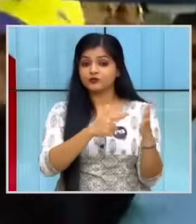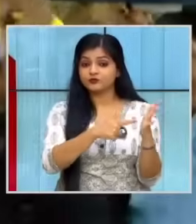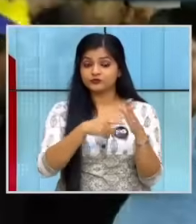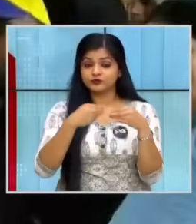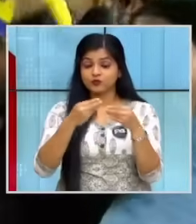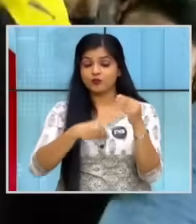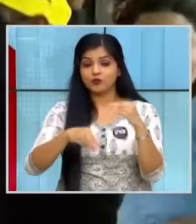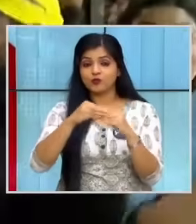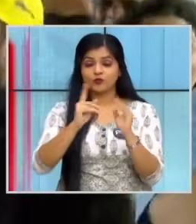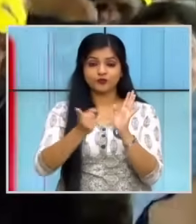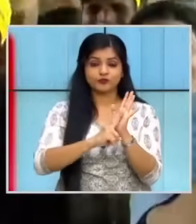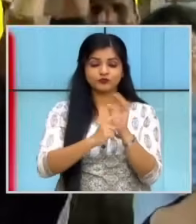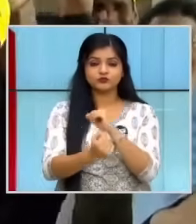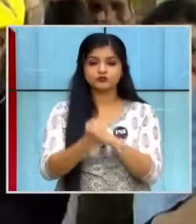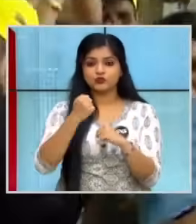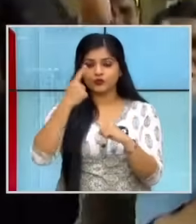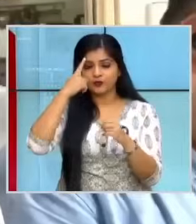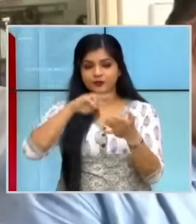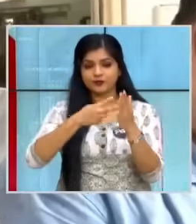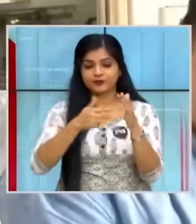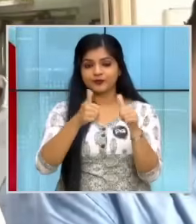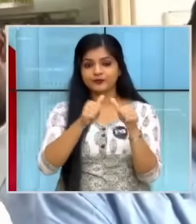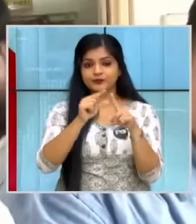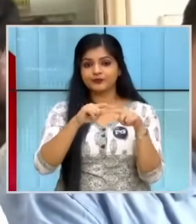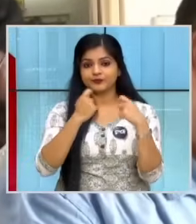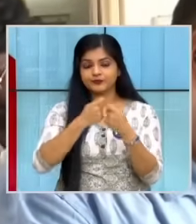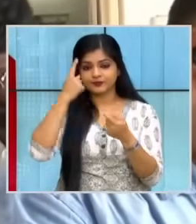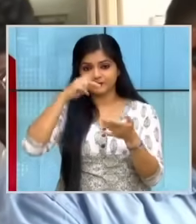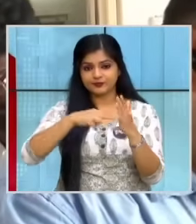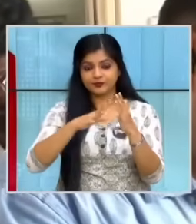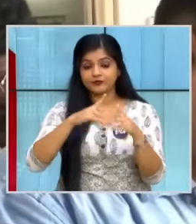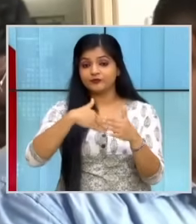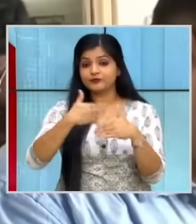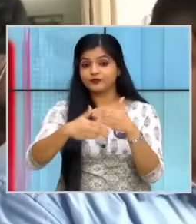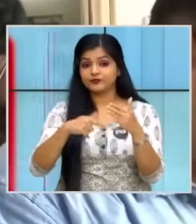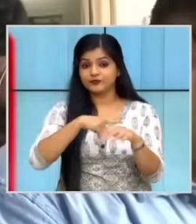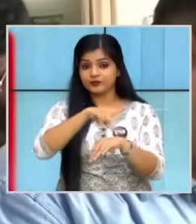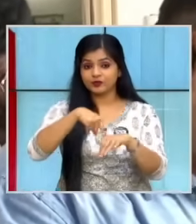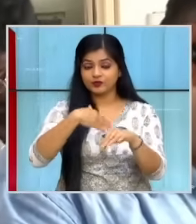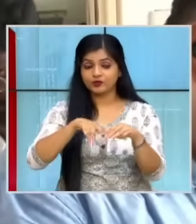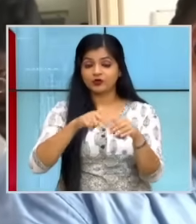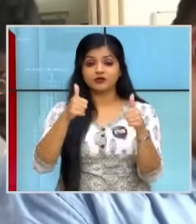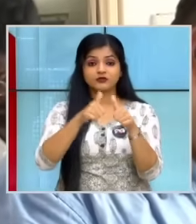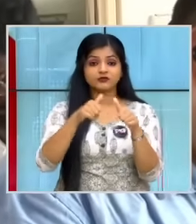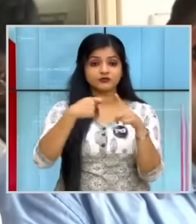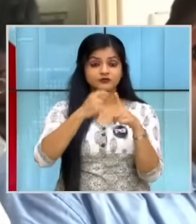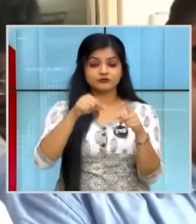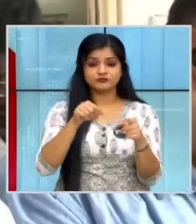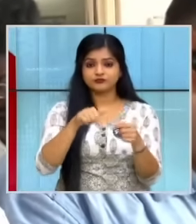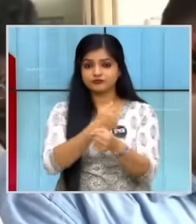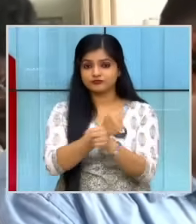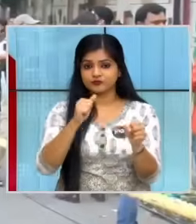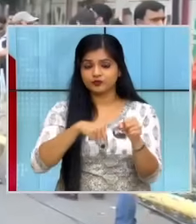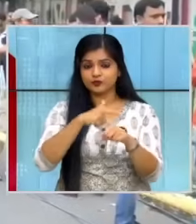കൂടുതൽ പ്രചാരണം ശക്തമാക്കാനാണ് ആം ആദ്മി പാർട്ടിയും തീരുമാനമെടുത്തിരിക്കുന്നത്. എന്തായാലും വരുന്ന മണിക്കൂറിൽ അരവിന്ദ് കെജ്രിവാളിന്റെ മോചനം